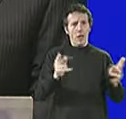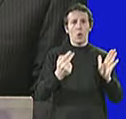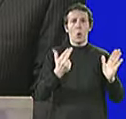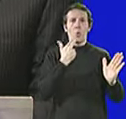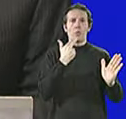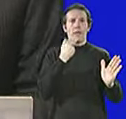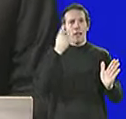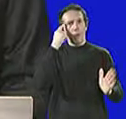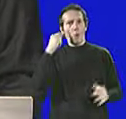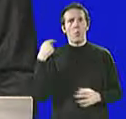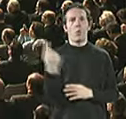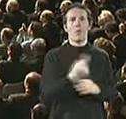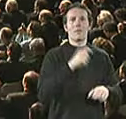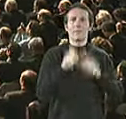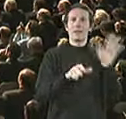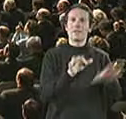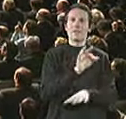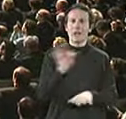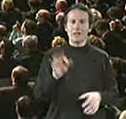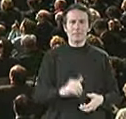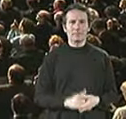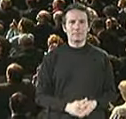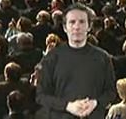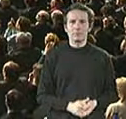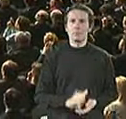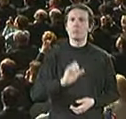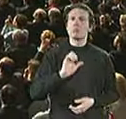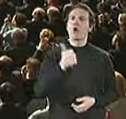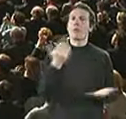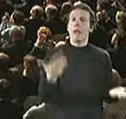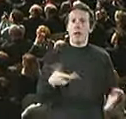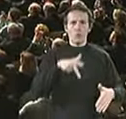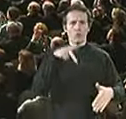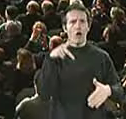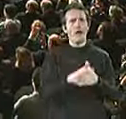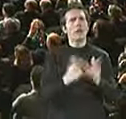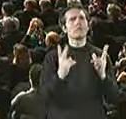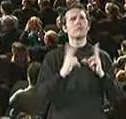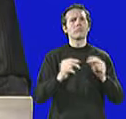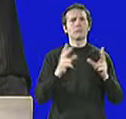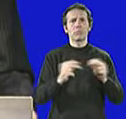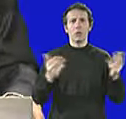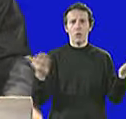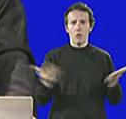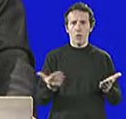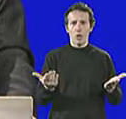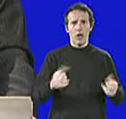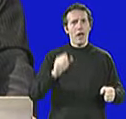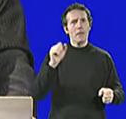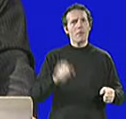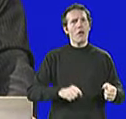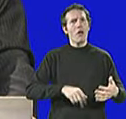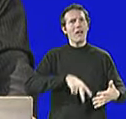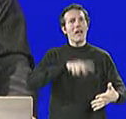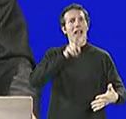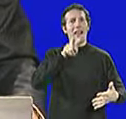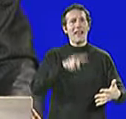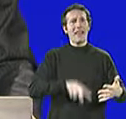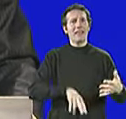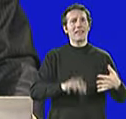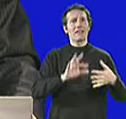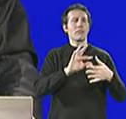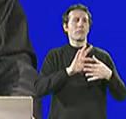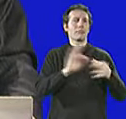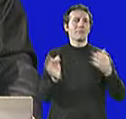la France. Je veux, en commençant mon propos, vous lire la lettre